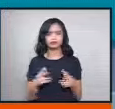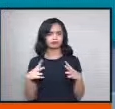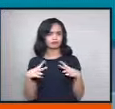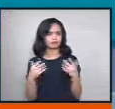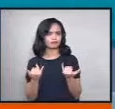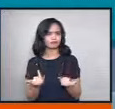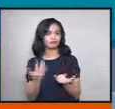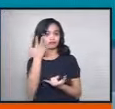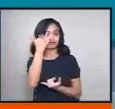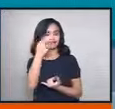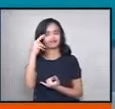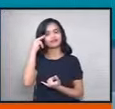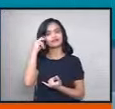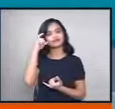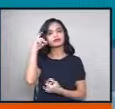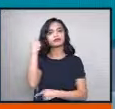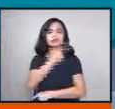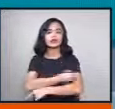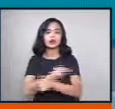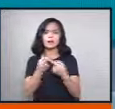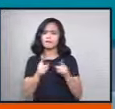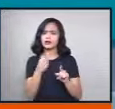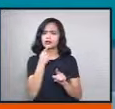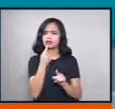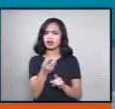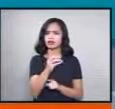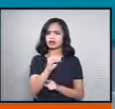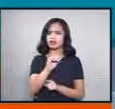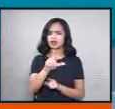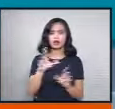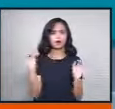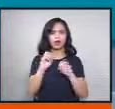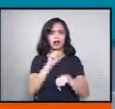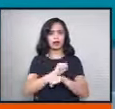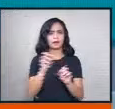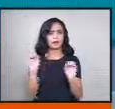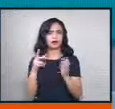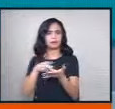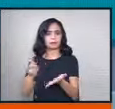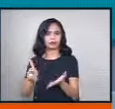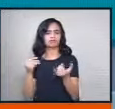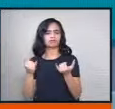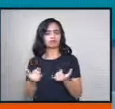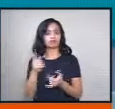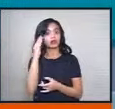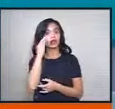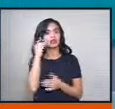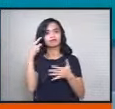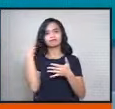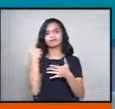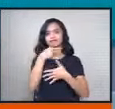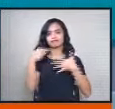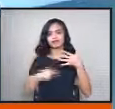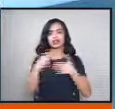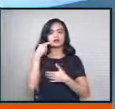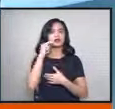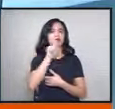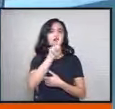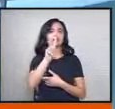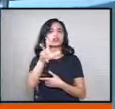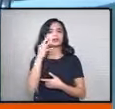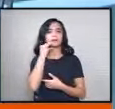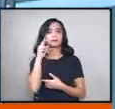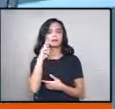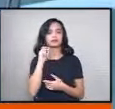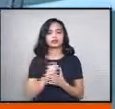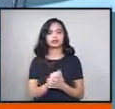Holiday ngayon dahil sa Ninoy Aquino Day. Pero ayon sa Dole, no work, no pay ito. Alamin ang iba pang detalye sa Balita 123 ni Chang